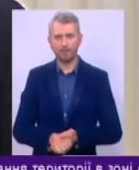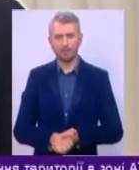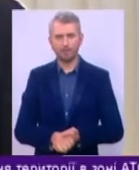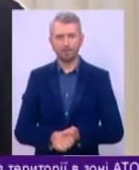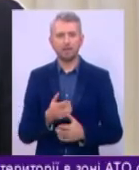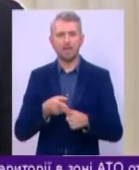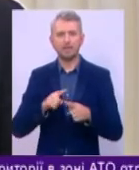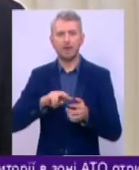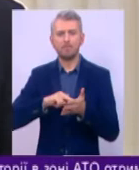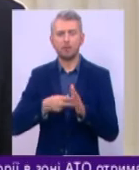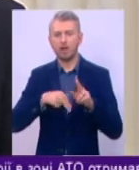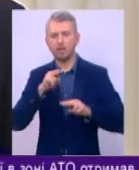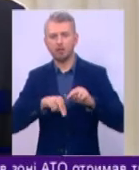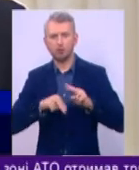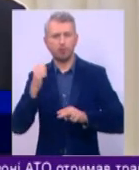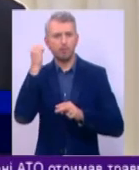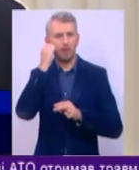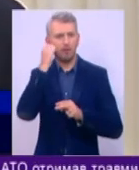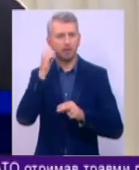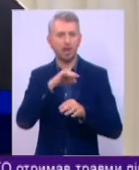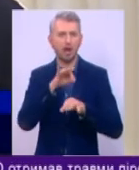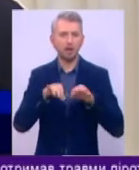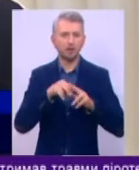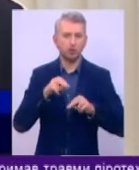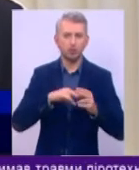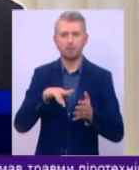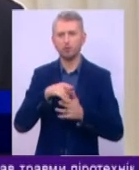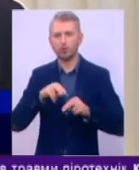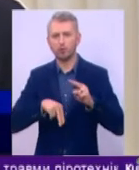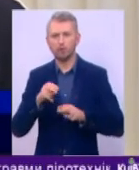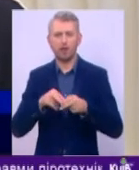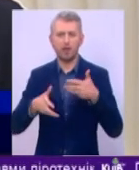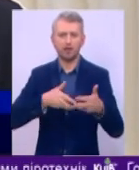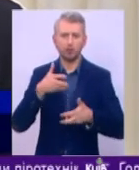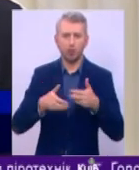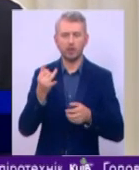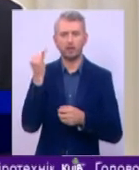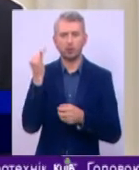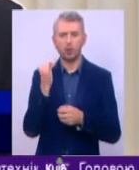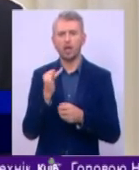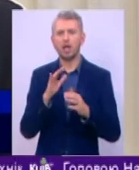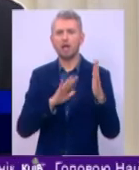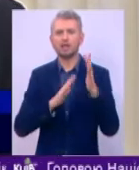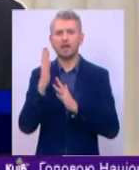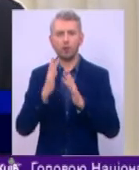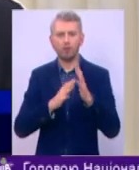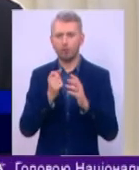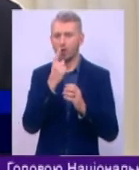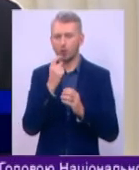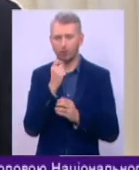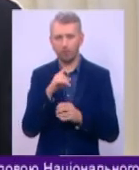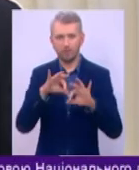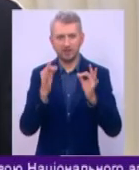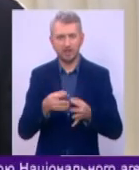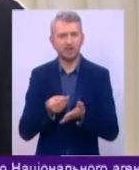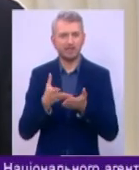Це планування забудови, пам'ятки архітектури містобудування, археології, історії, садово-паркового мистецтва і цінні ландшафти, які необхідно